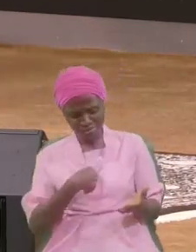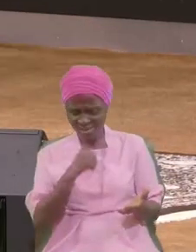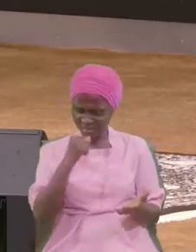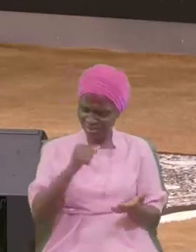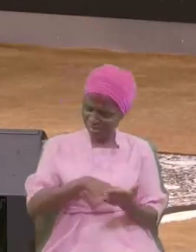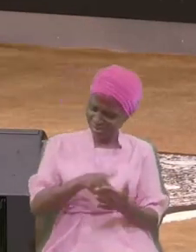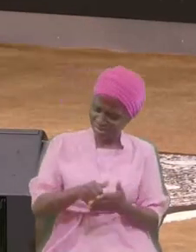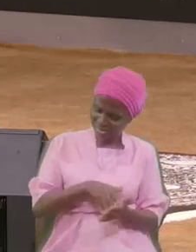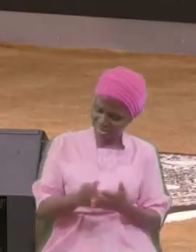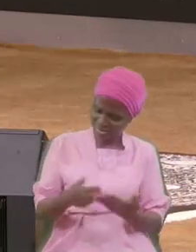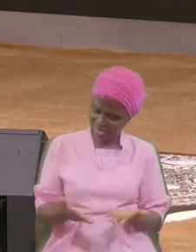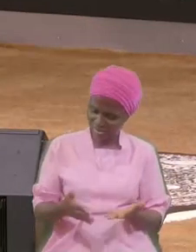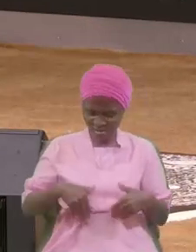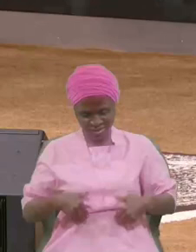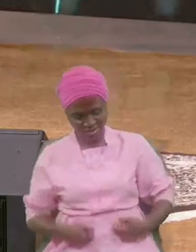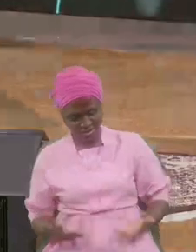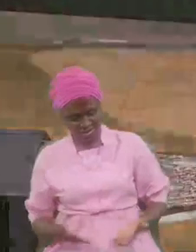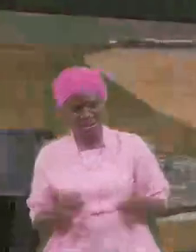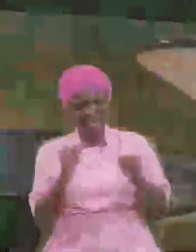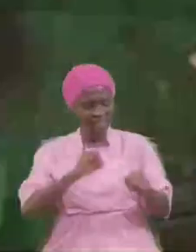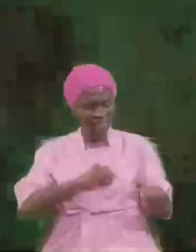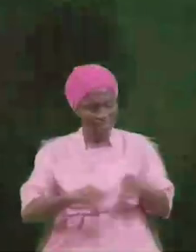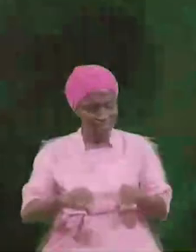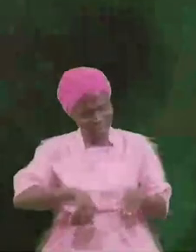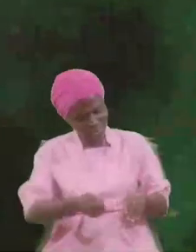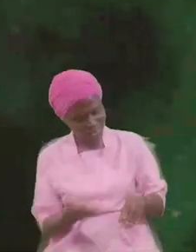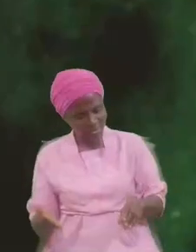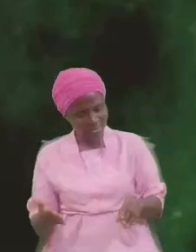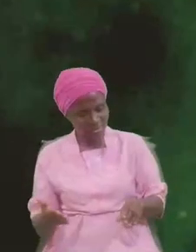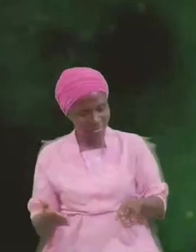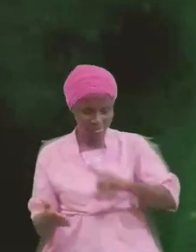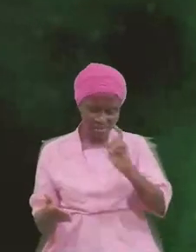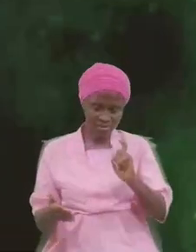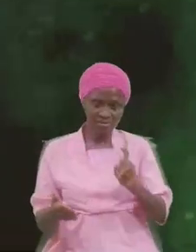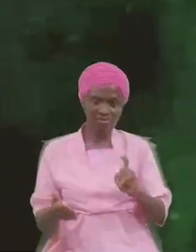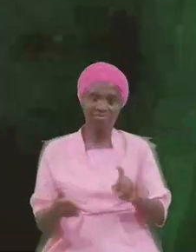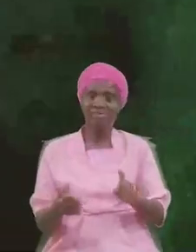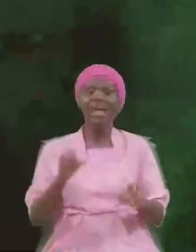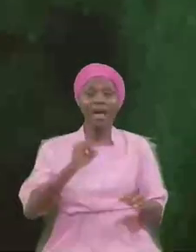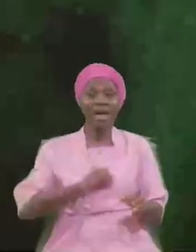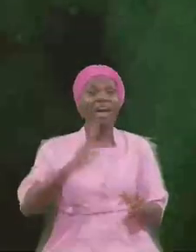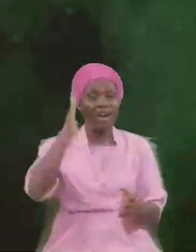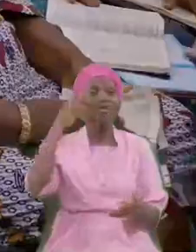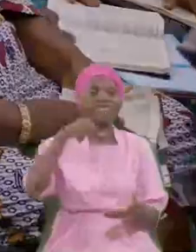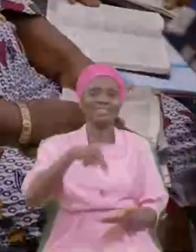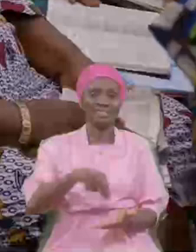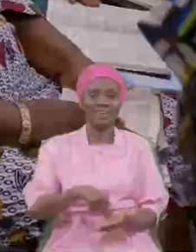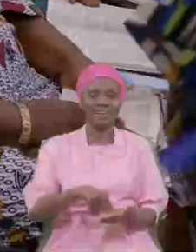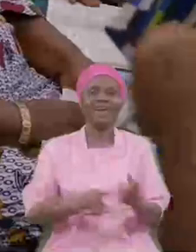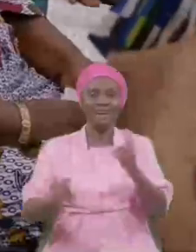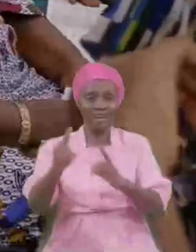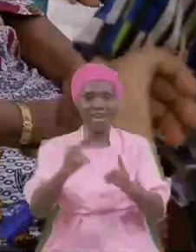épuisé? Est-ce que je peux faire d'autres choses? Je vais tenir ferme. Je vais tenir ferme.